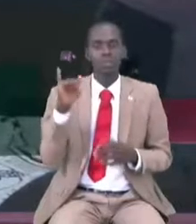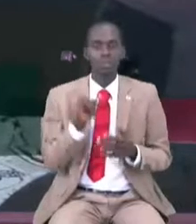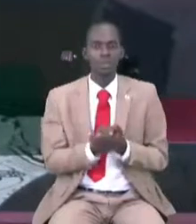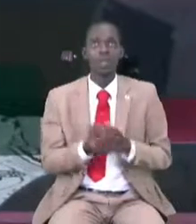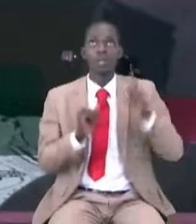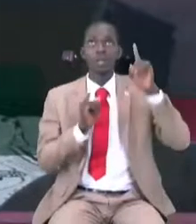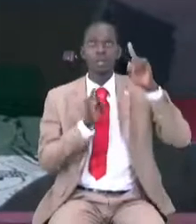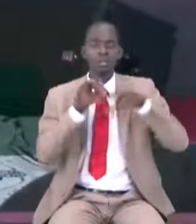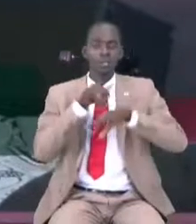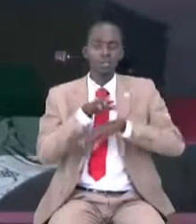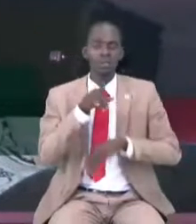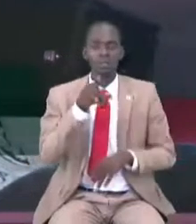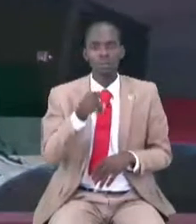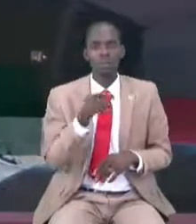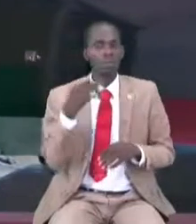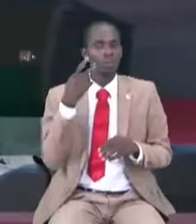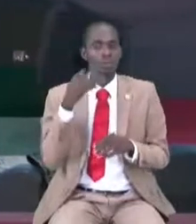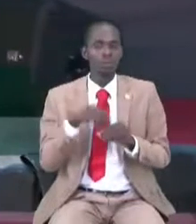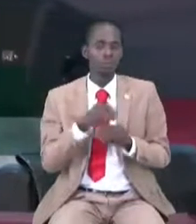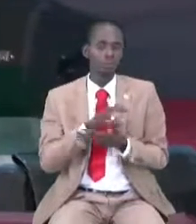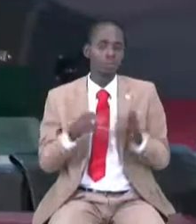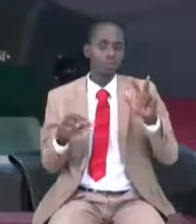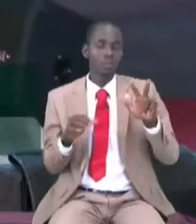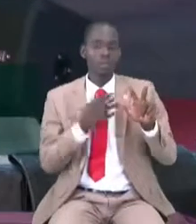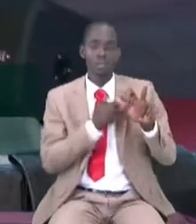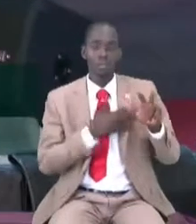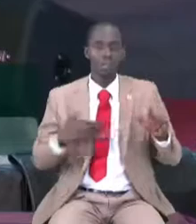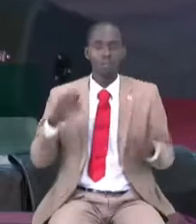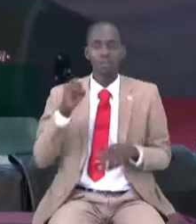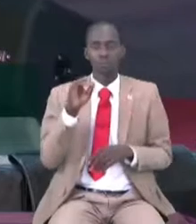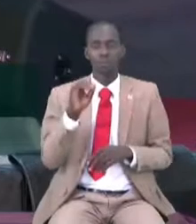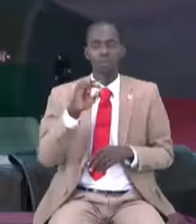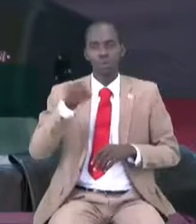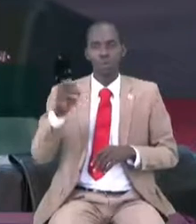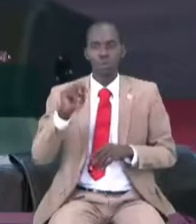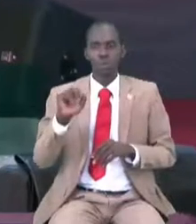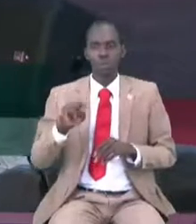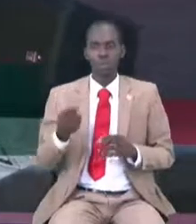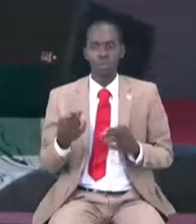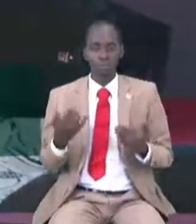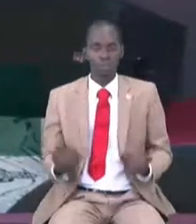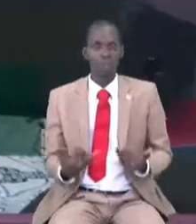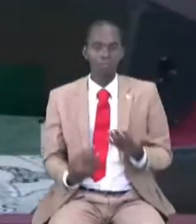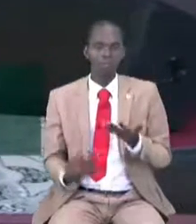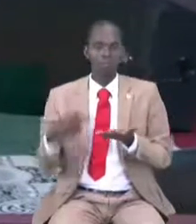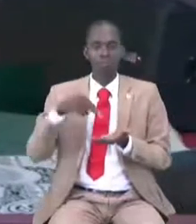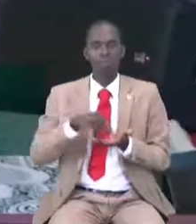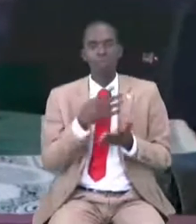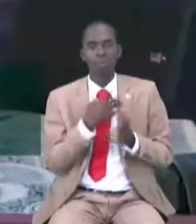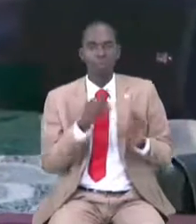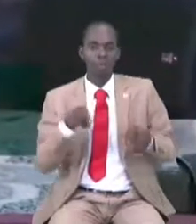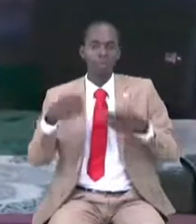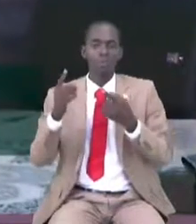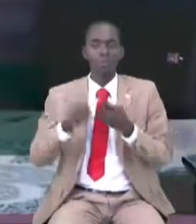leva et alla à Ninive, selon la parole de l'Éternel. En